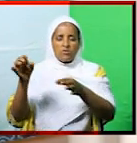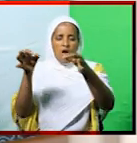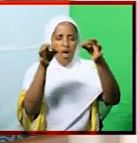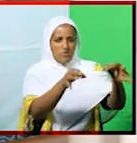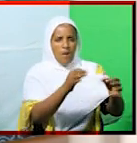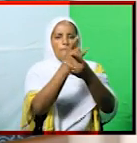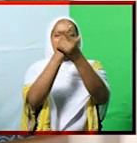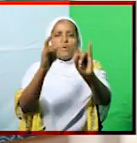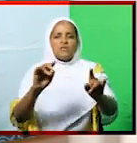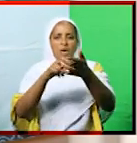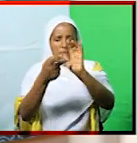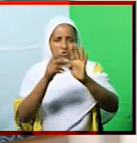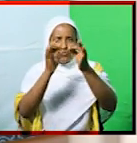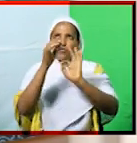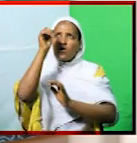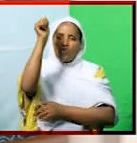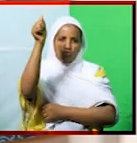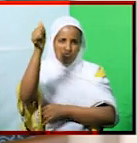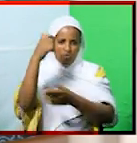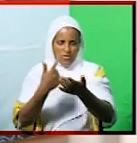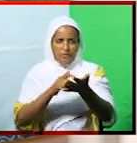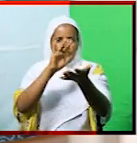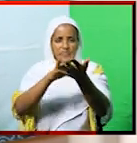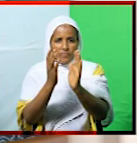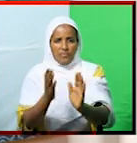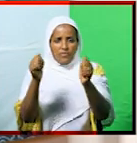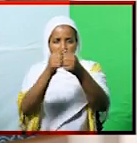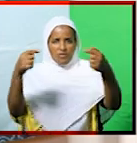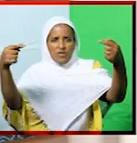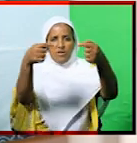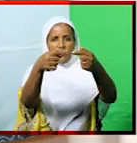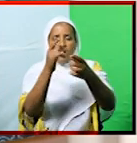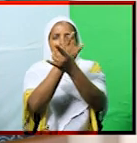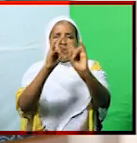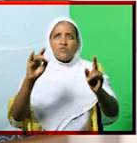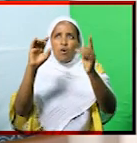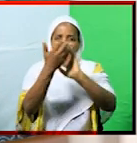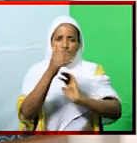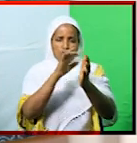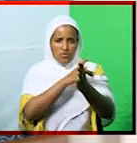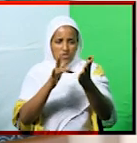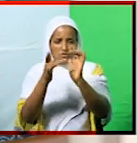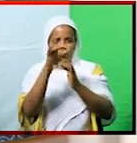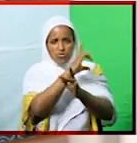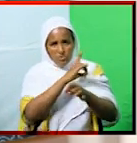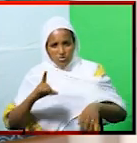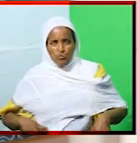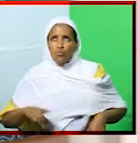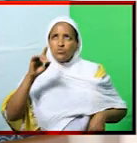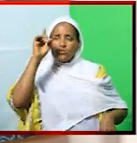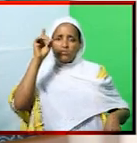መንፈሳዊ ሕግ ሆነች ነው። ስለዚህ ሊቀ ካህናት የሚለው በዕለቱ ጌታችን መድኃኒታችን ኢየሱስ ክርስቶስ ራሱ መስዋዕት